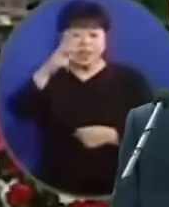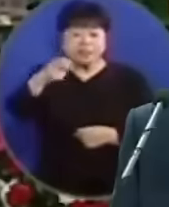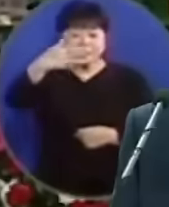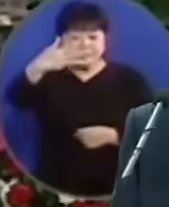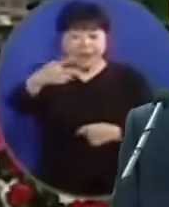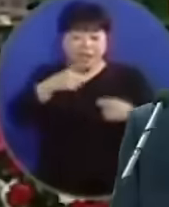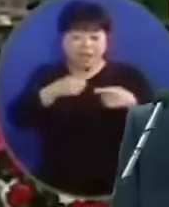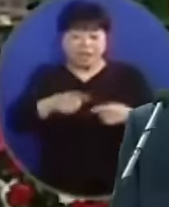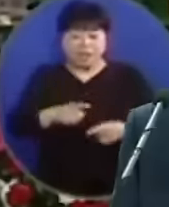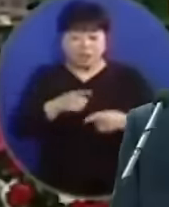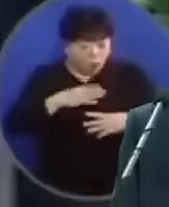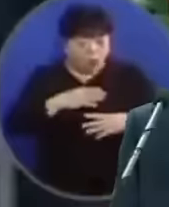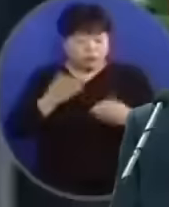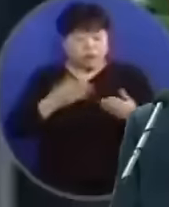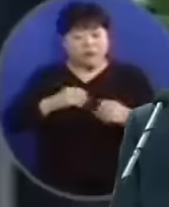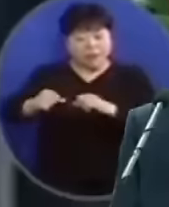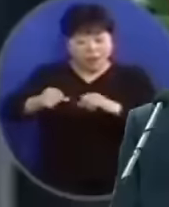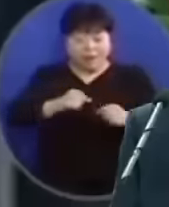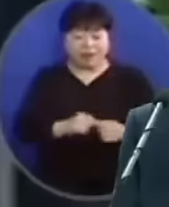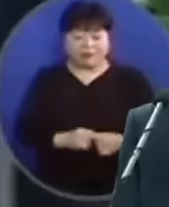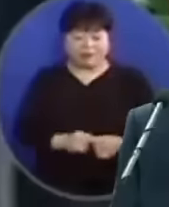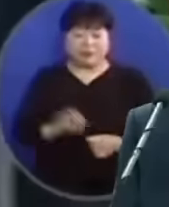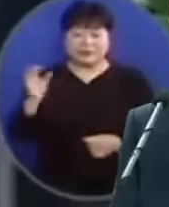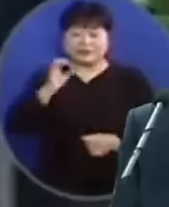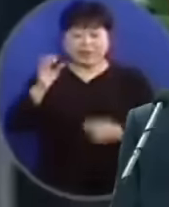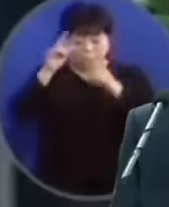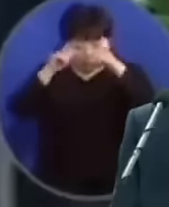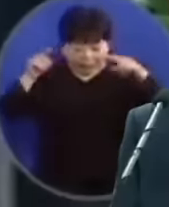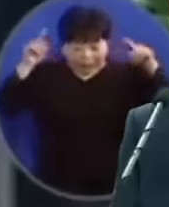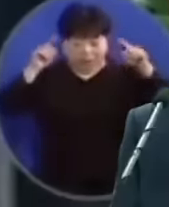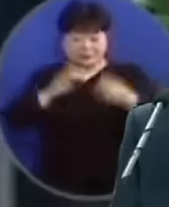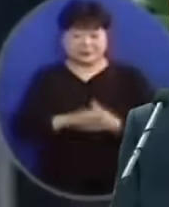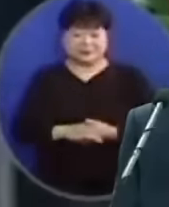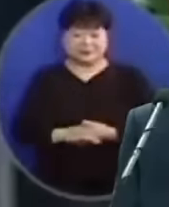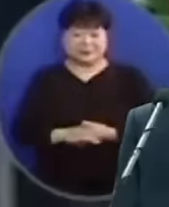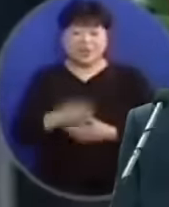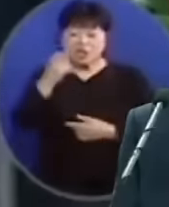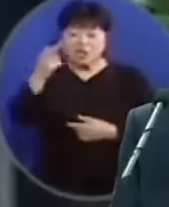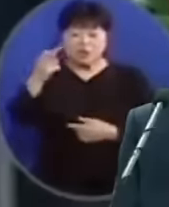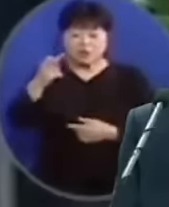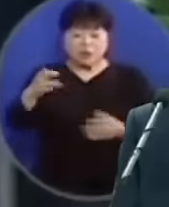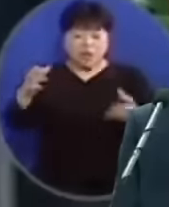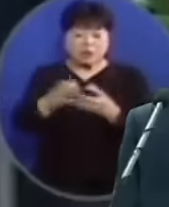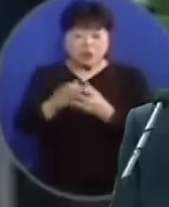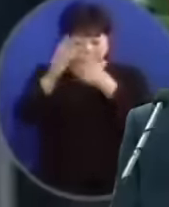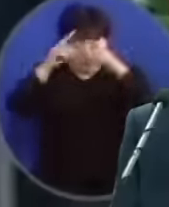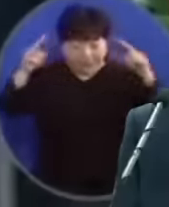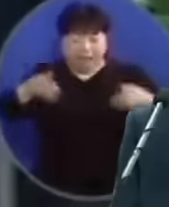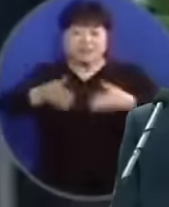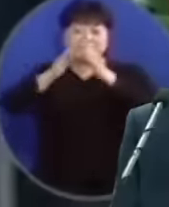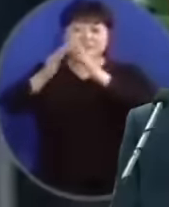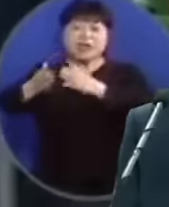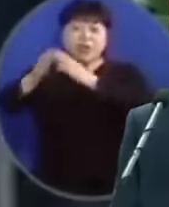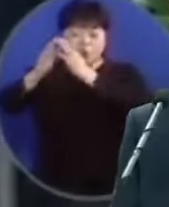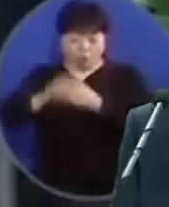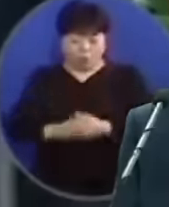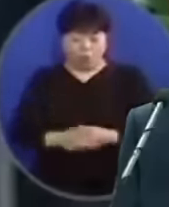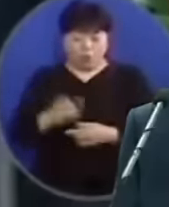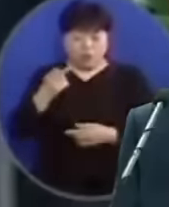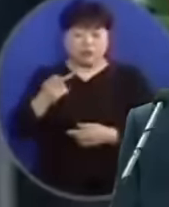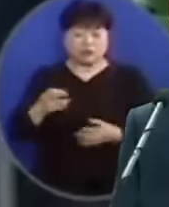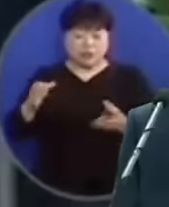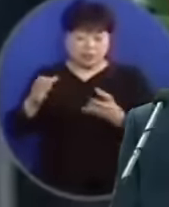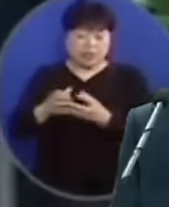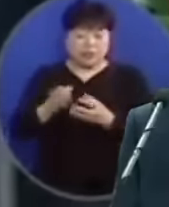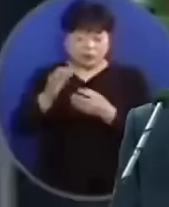4,928개의 교회를 세웠었습니다. 그리고 시카고 대학 등 12개의 종합대학을 세우고 12개의 단과대학을 세우고